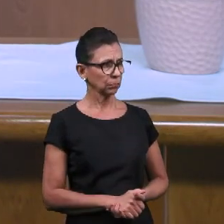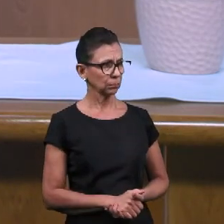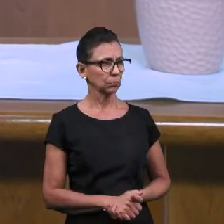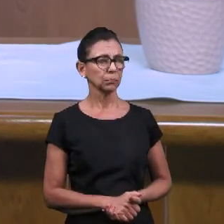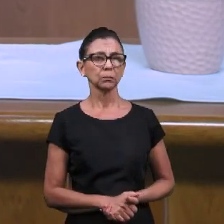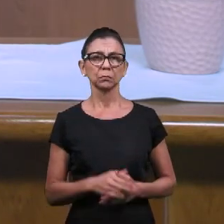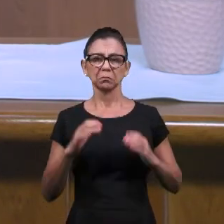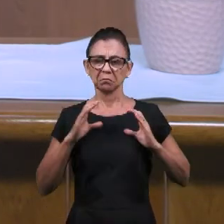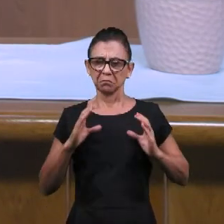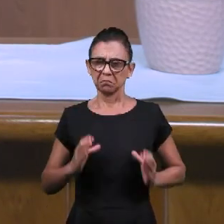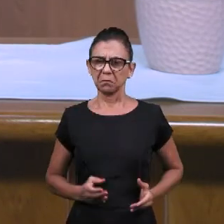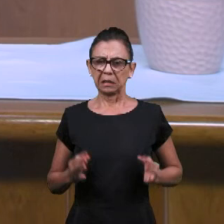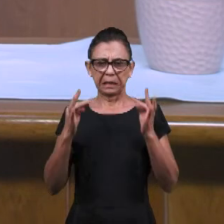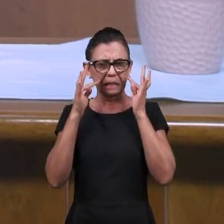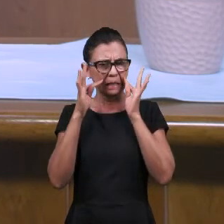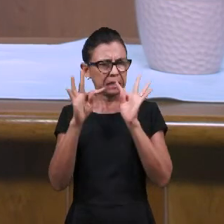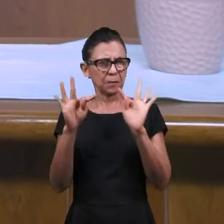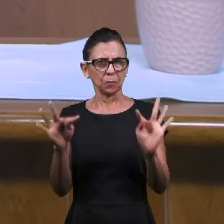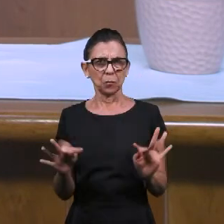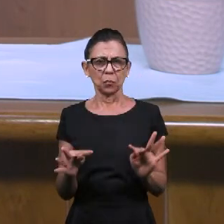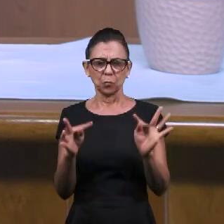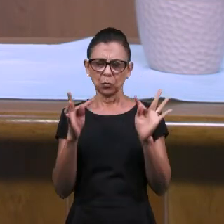Даниил, даже через 60 лет.